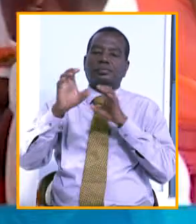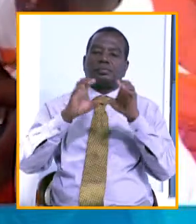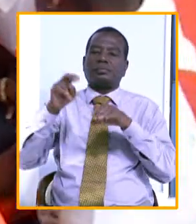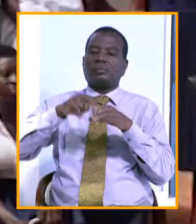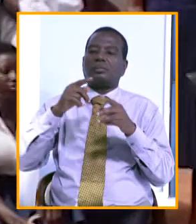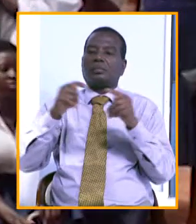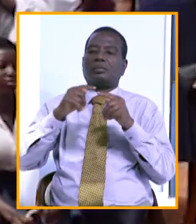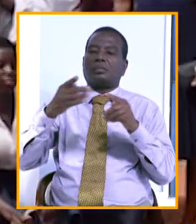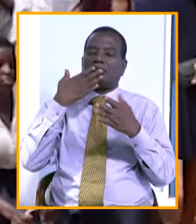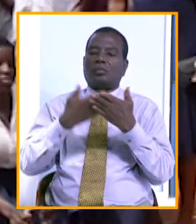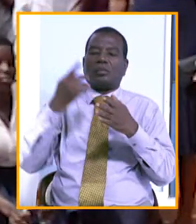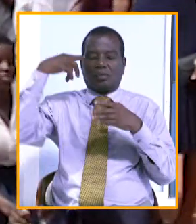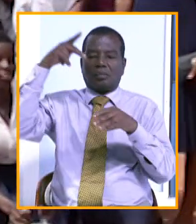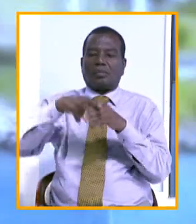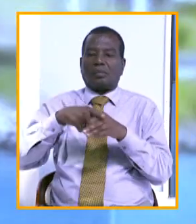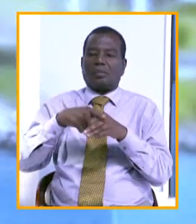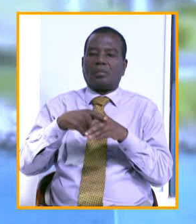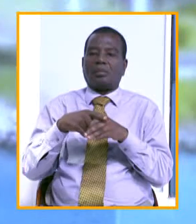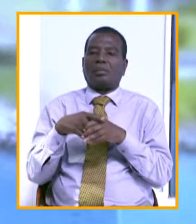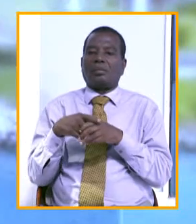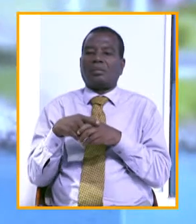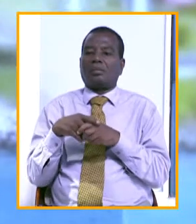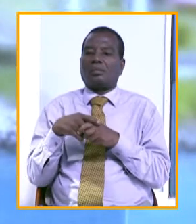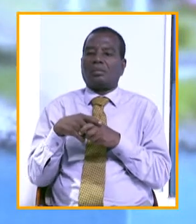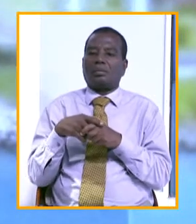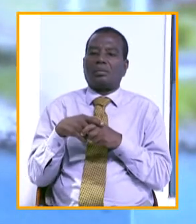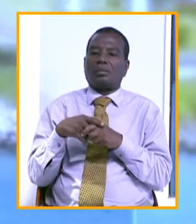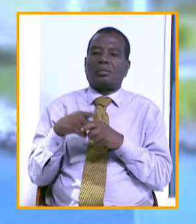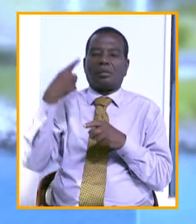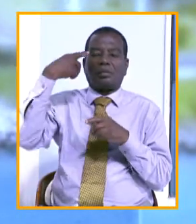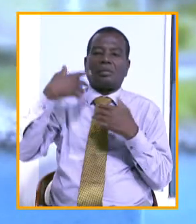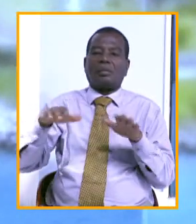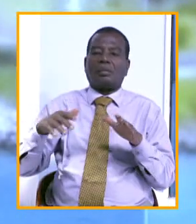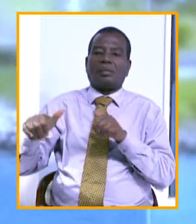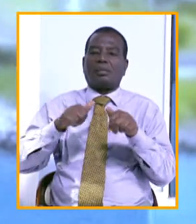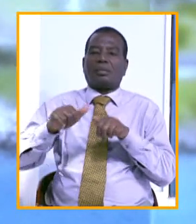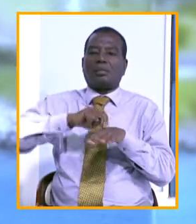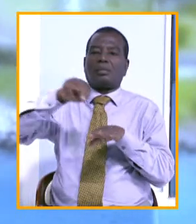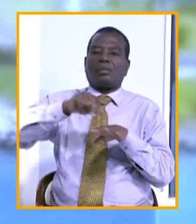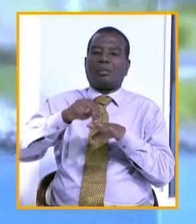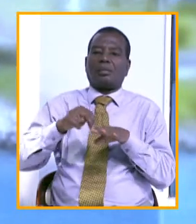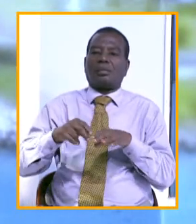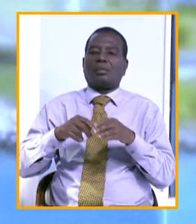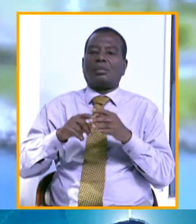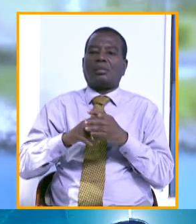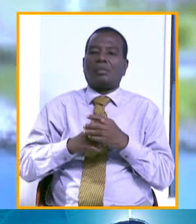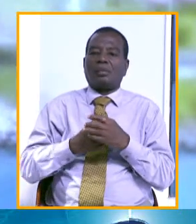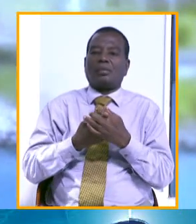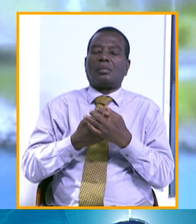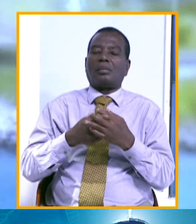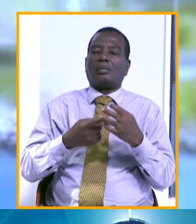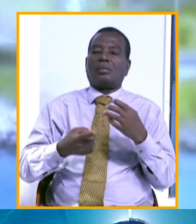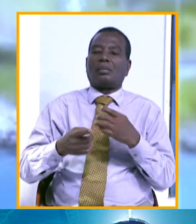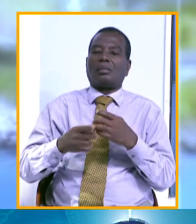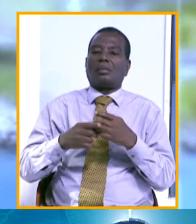très enrichissantes pour les participantes. Et pour terminer, l'actualité nationale, le lancement il y a quelques jours